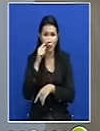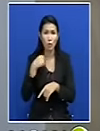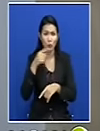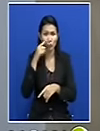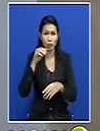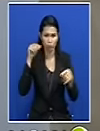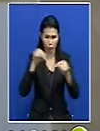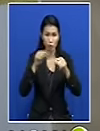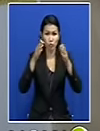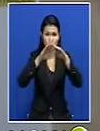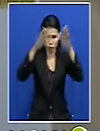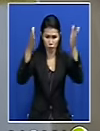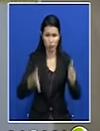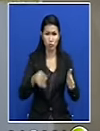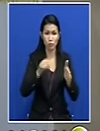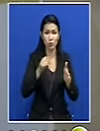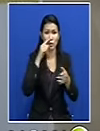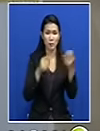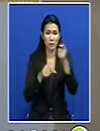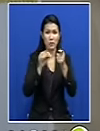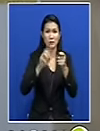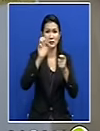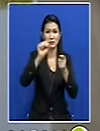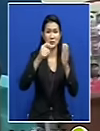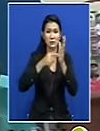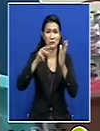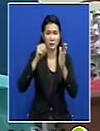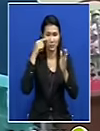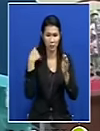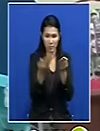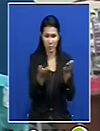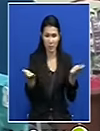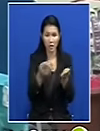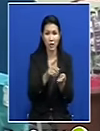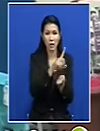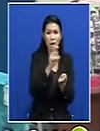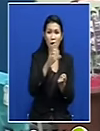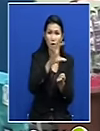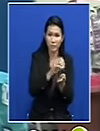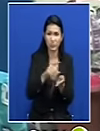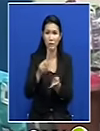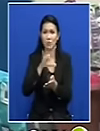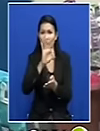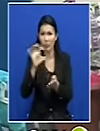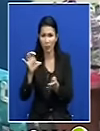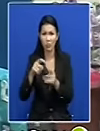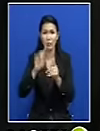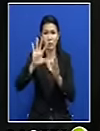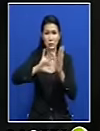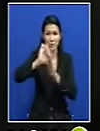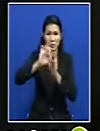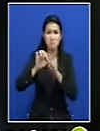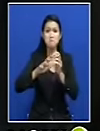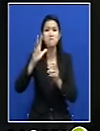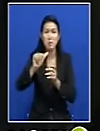ำเภอสันทราย150ฉบับสันกำแพงเยอะหน่อยนะครับ900กว่าฉบับส่วนอำเภอเมืองเชียงใหม่788ฉ